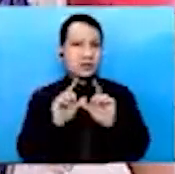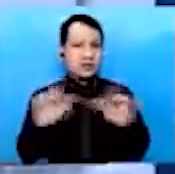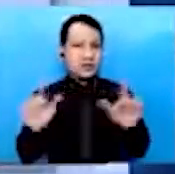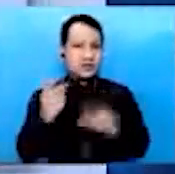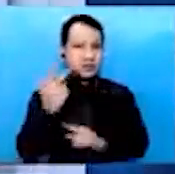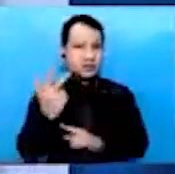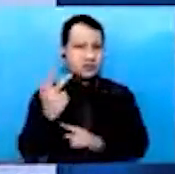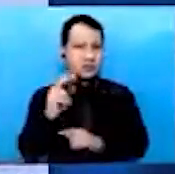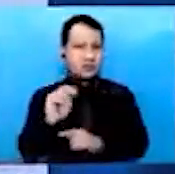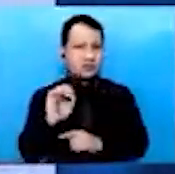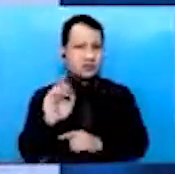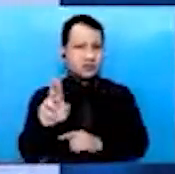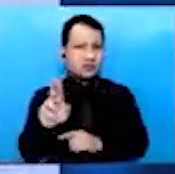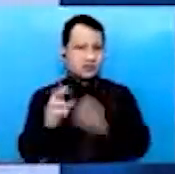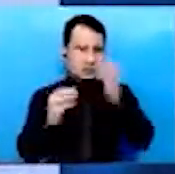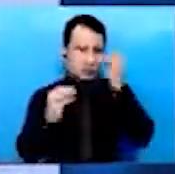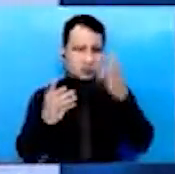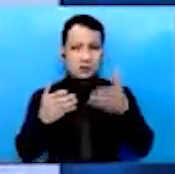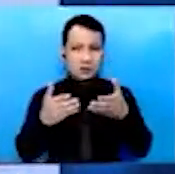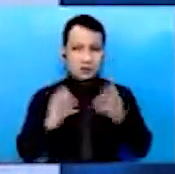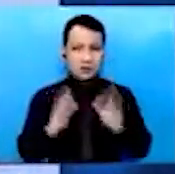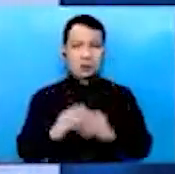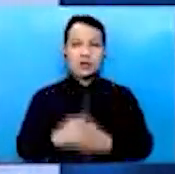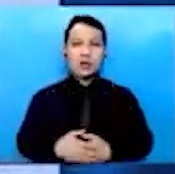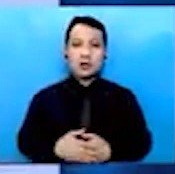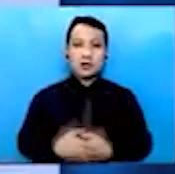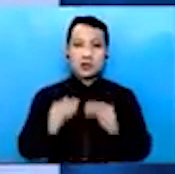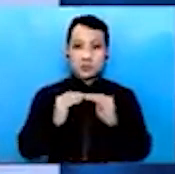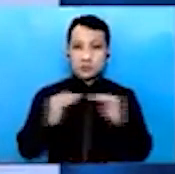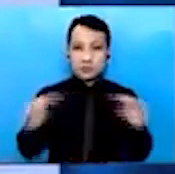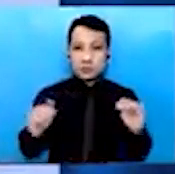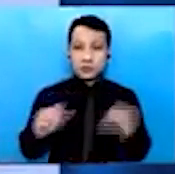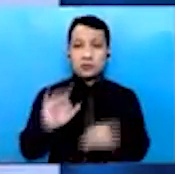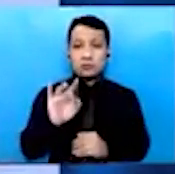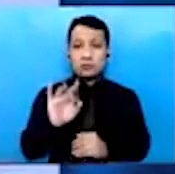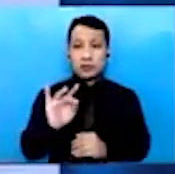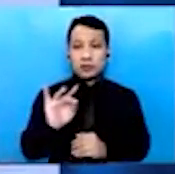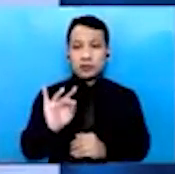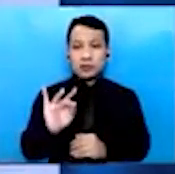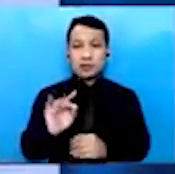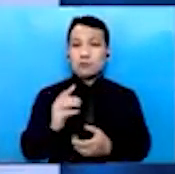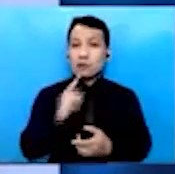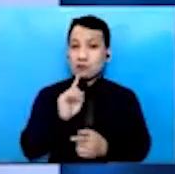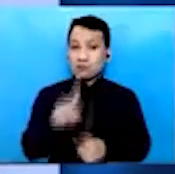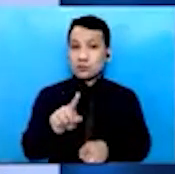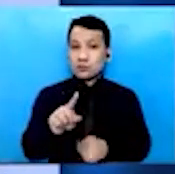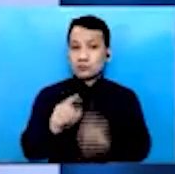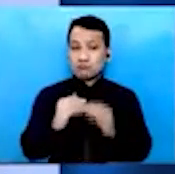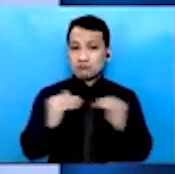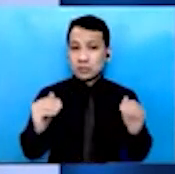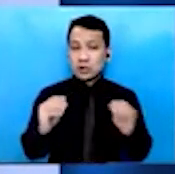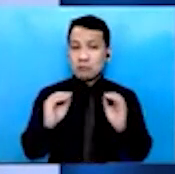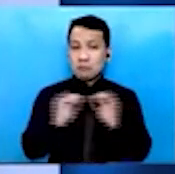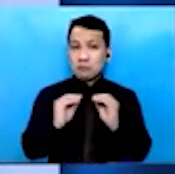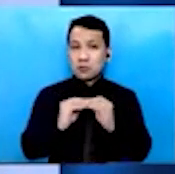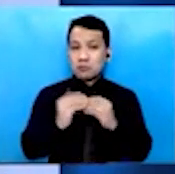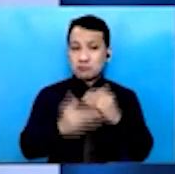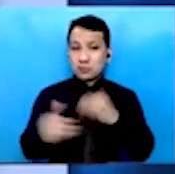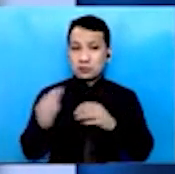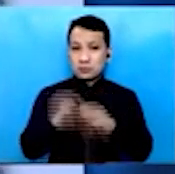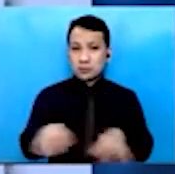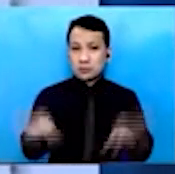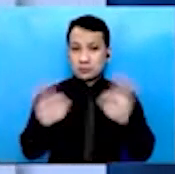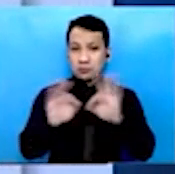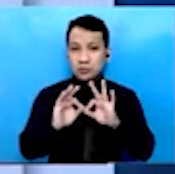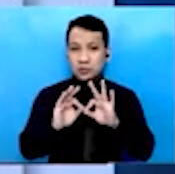NCR, pinapayagan ng lumabas ang mga below 18 years old kung may bibiling essential goods o di kaya'y may mahalagang gagawin.